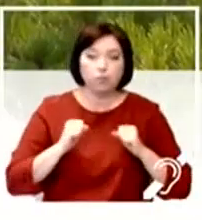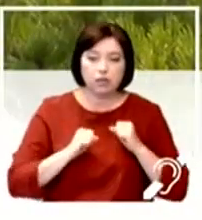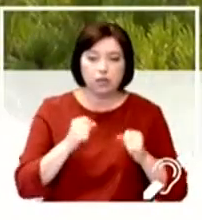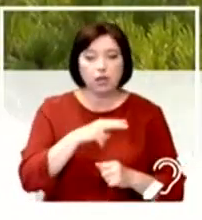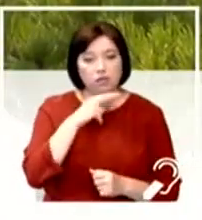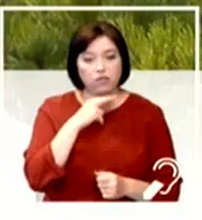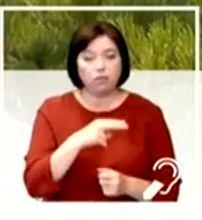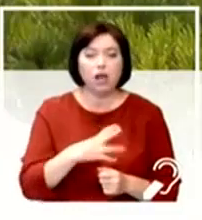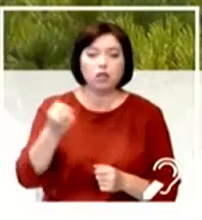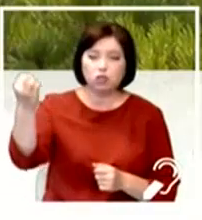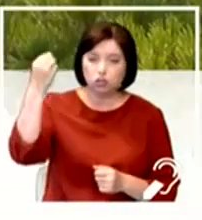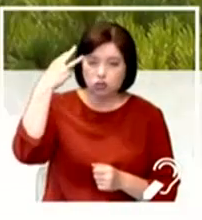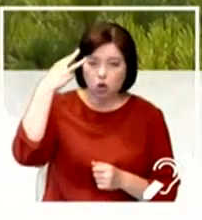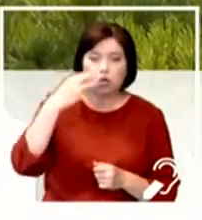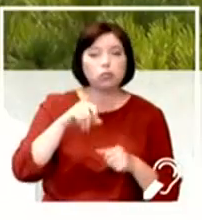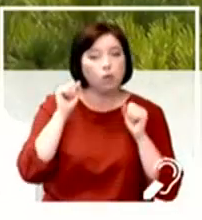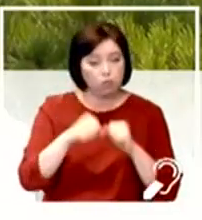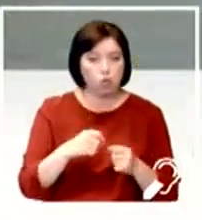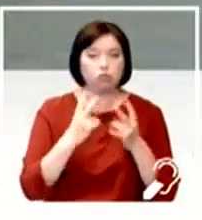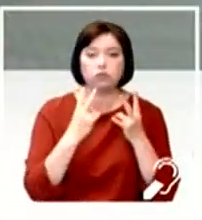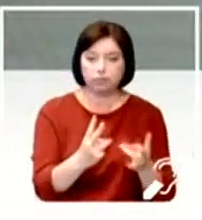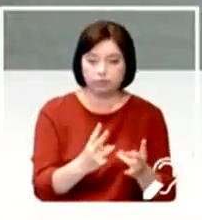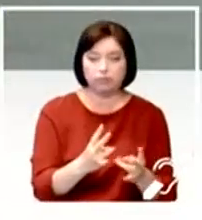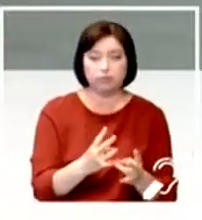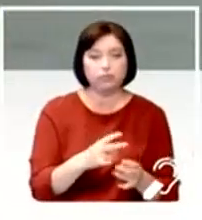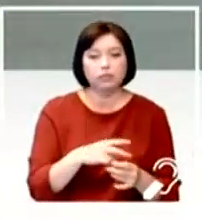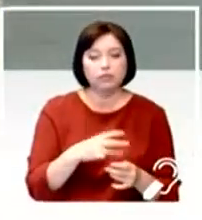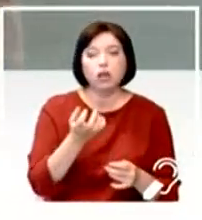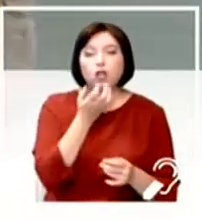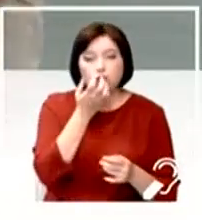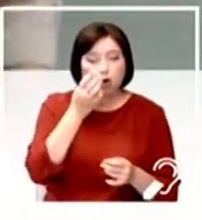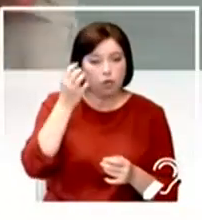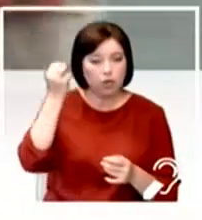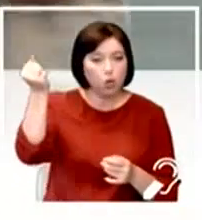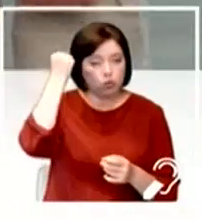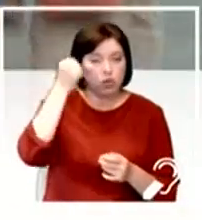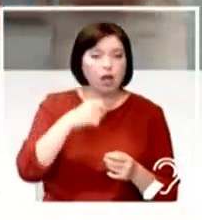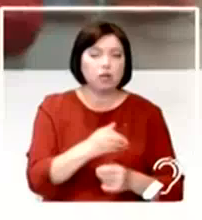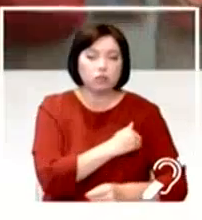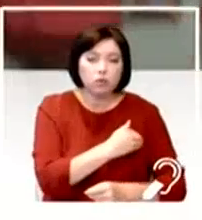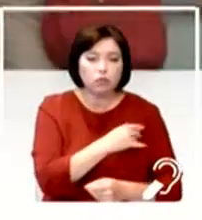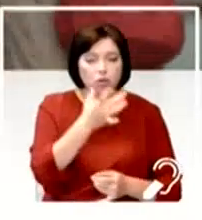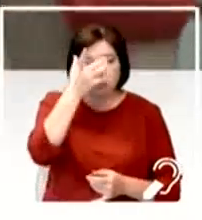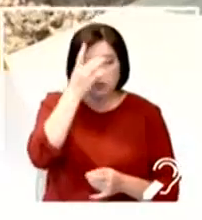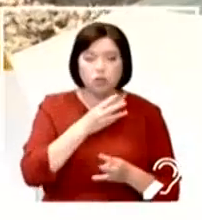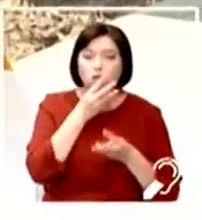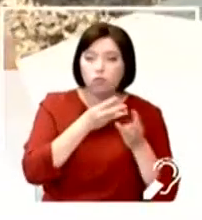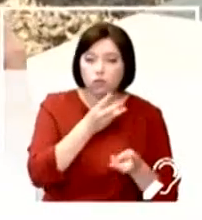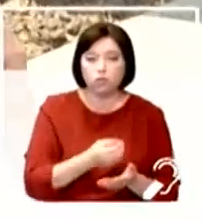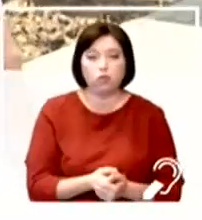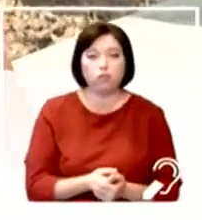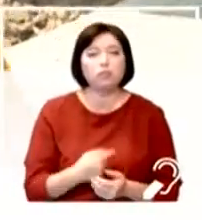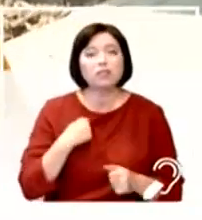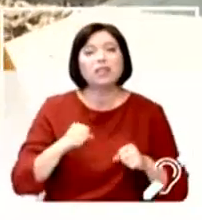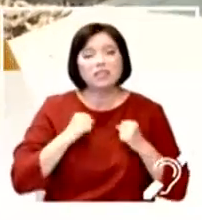prudență. Expunerea prelungită la soare poate duce la insolație urmată de oboseală, febră, dureri de cap și greață. Să vrem